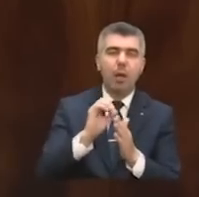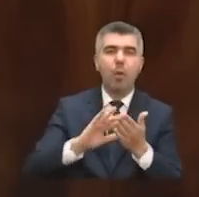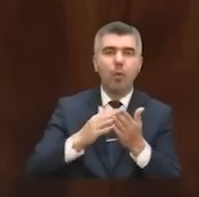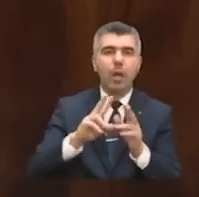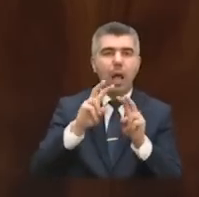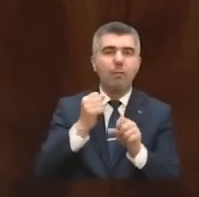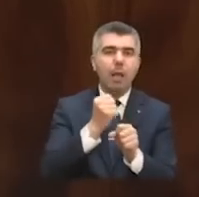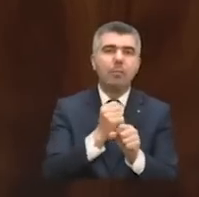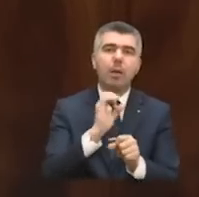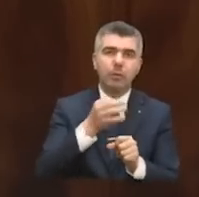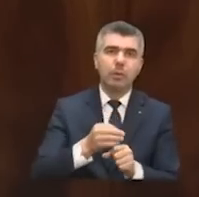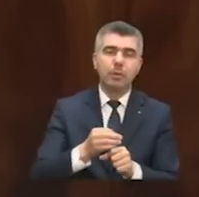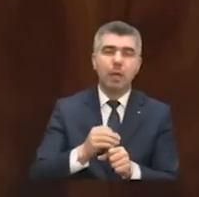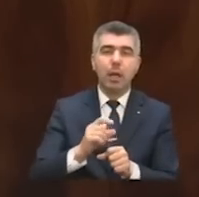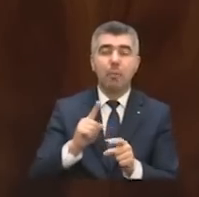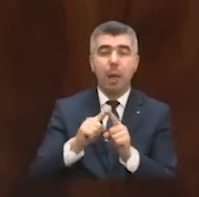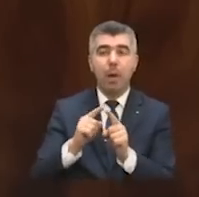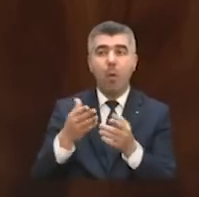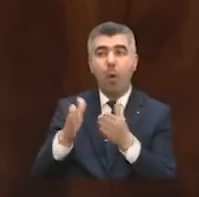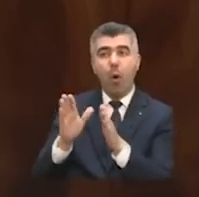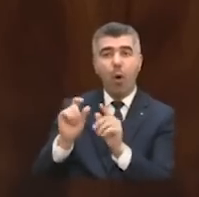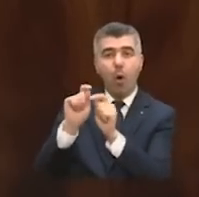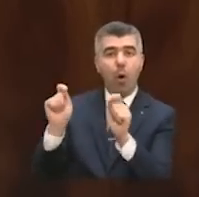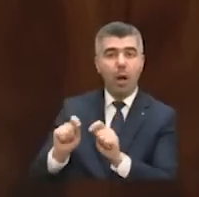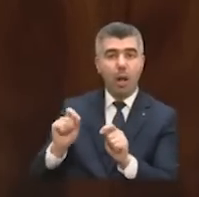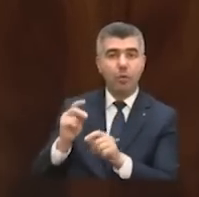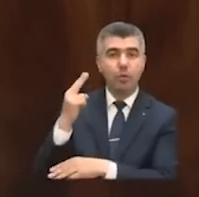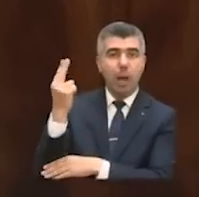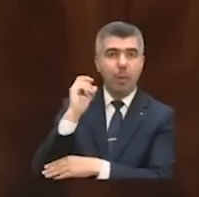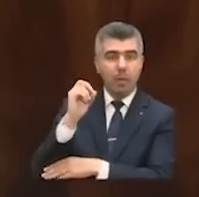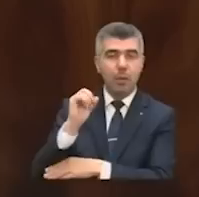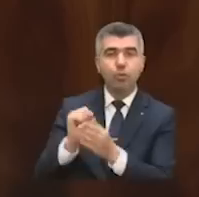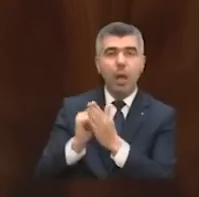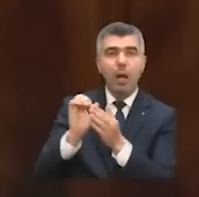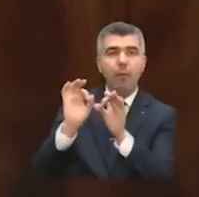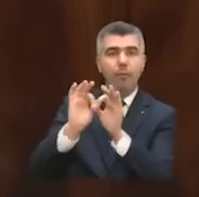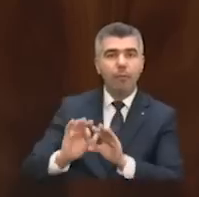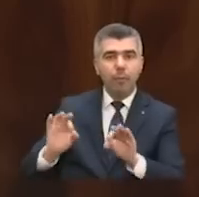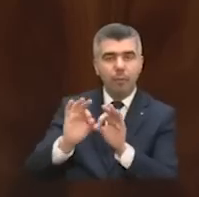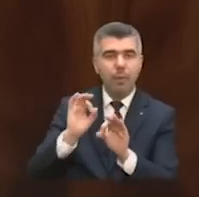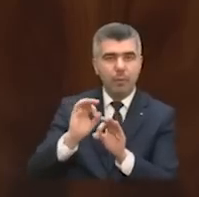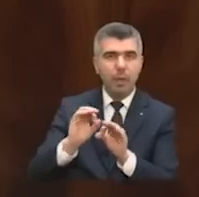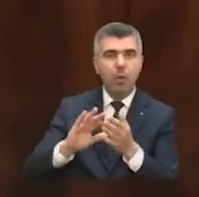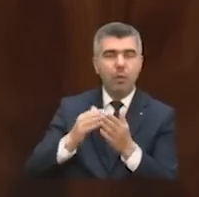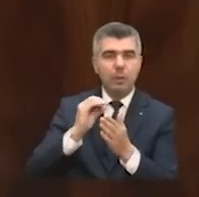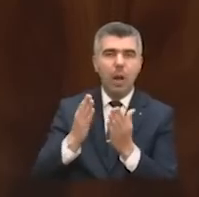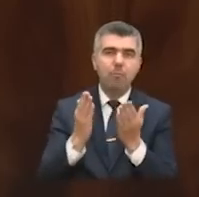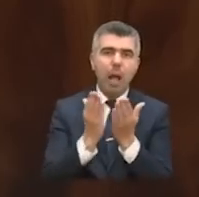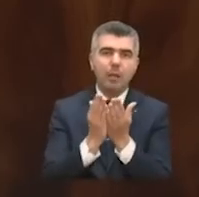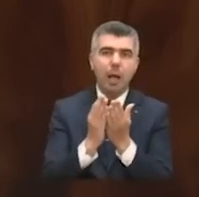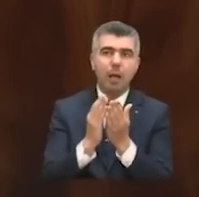العمل الشيء الاخر اللي عنده الاستقطاب المفتوح يعني لانه ما نجحش واحد العدد ديال لي كوكو في واحد المدارس اللي هي